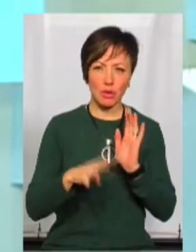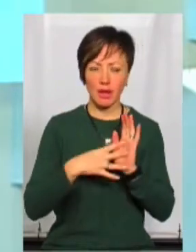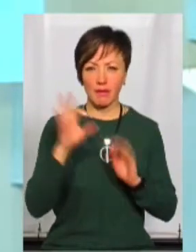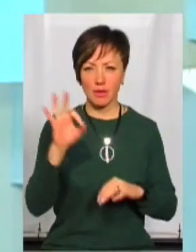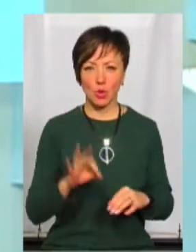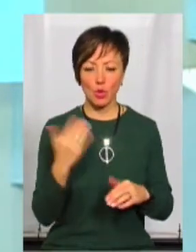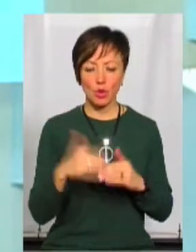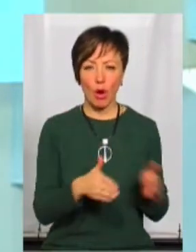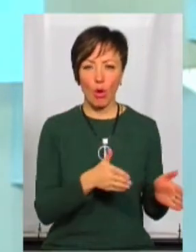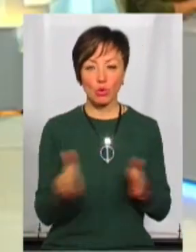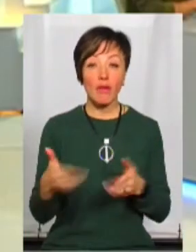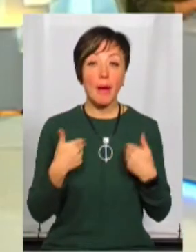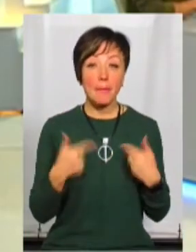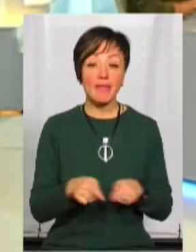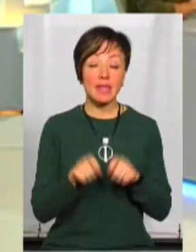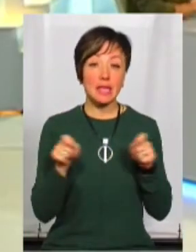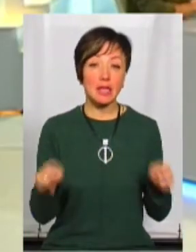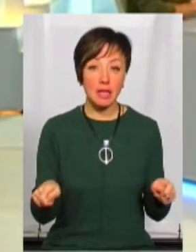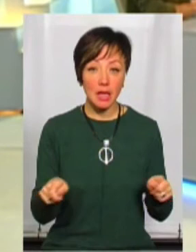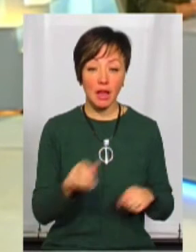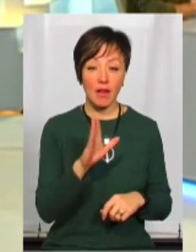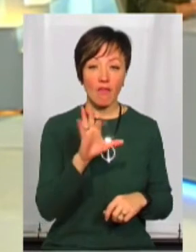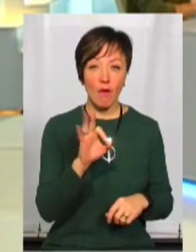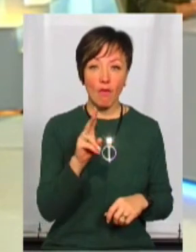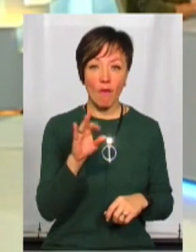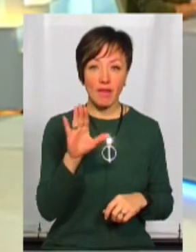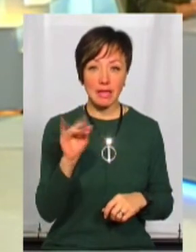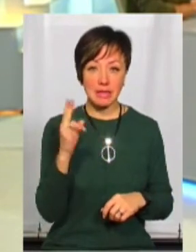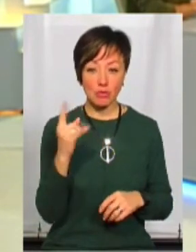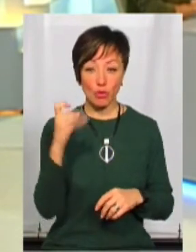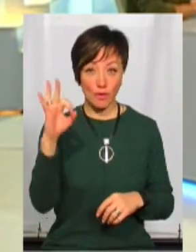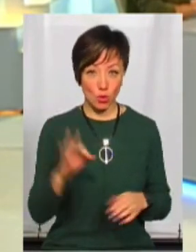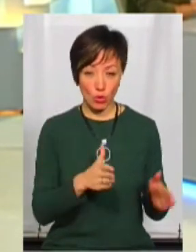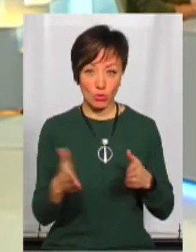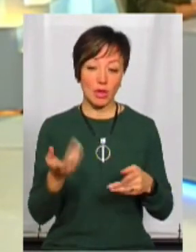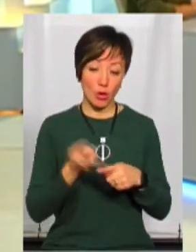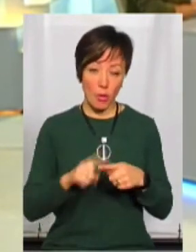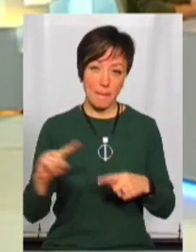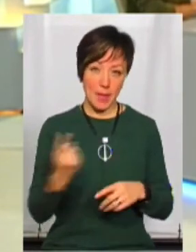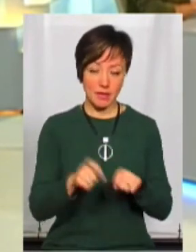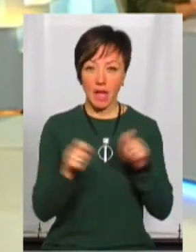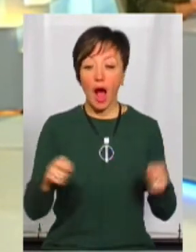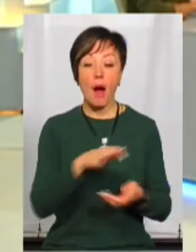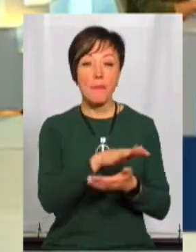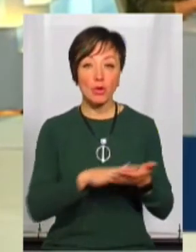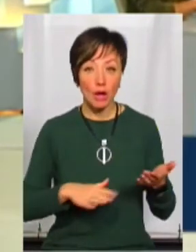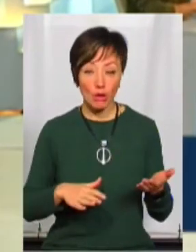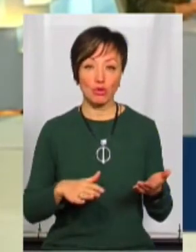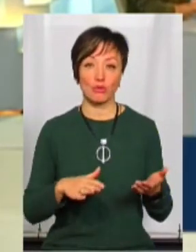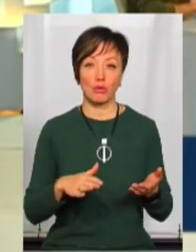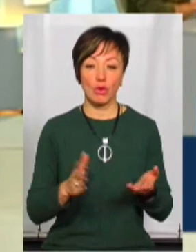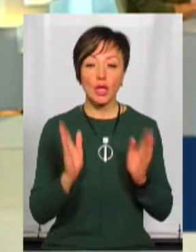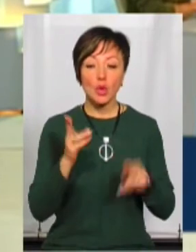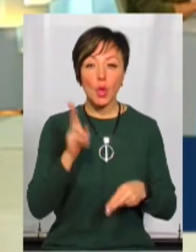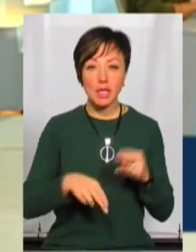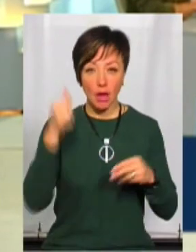95-99% вже готові. Ми відкрили Вовковинці, тому що вони вже готові на 100%, тому ми їх першим відкрили. А в подальшому, тільки